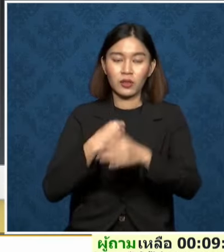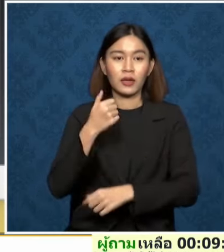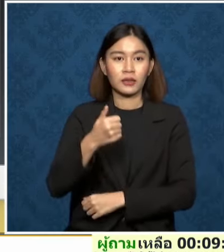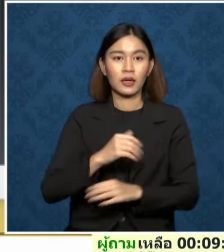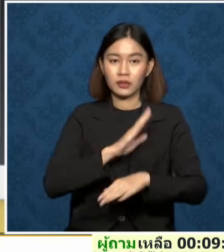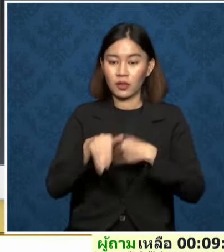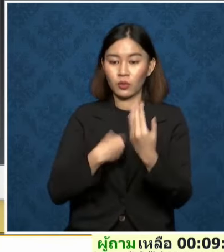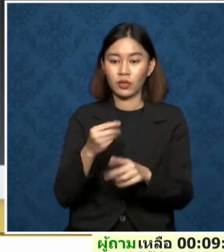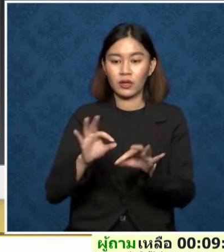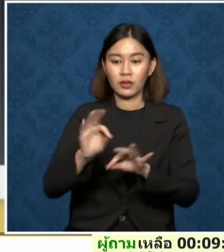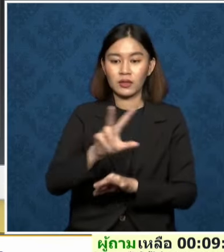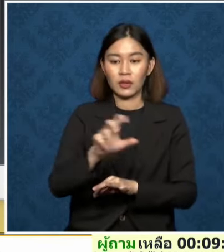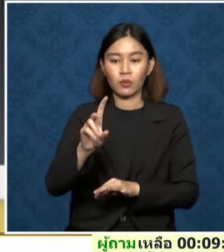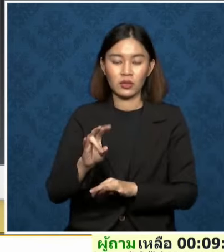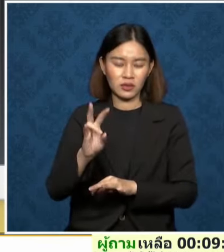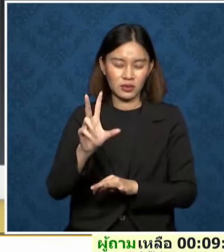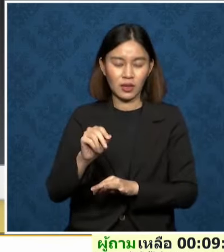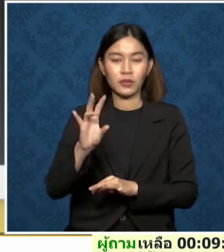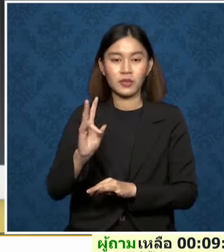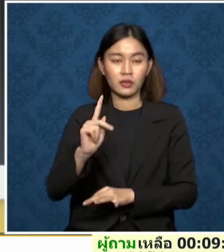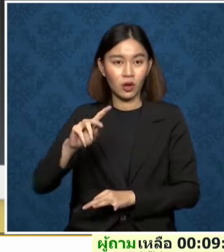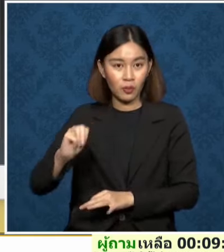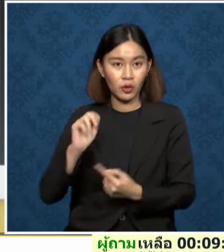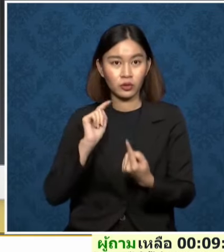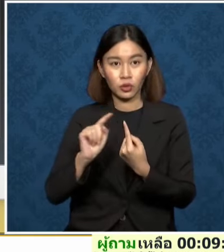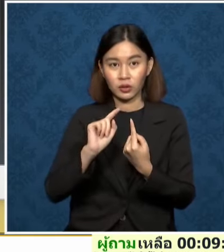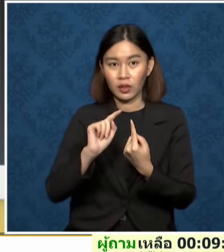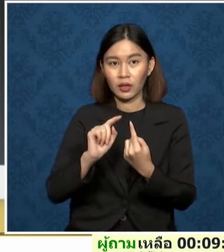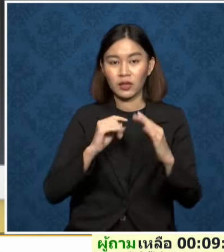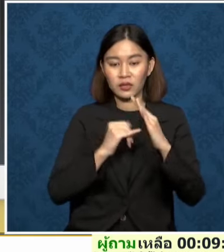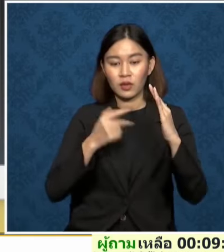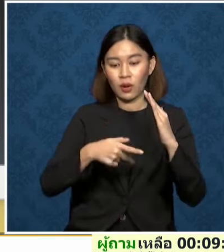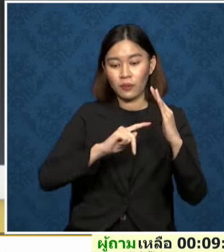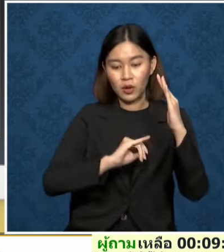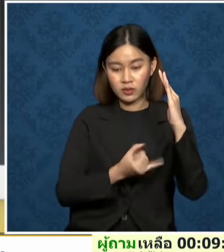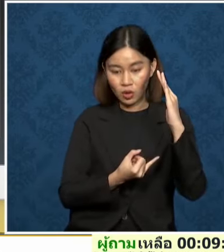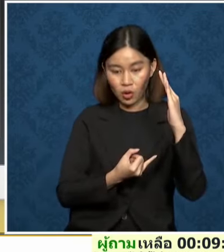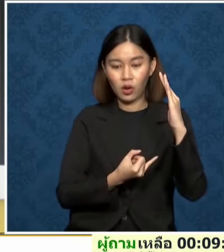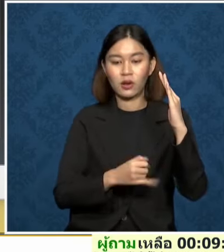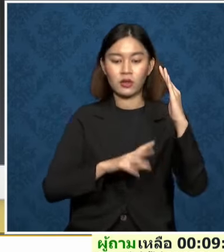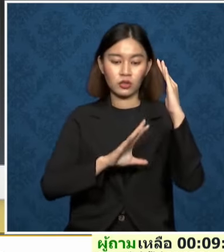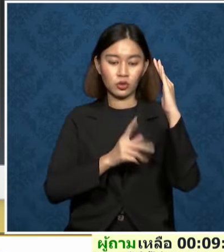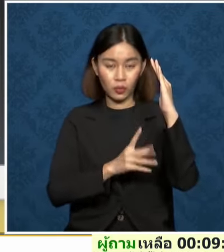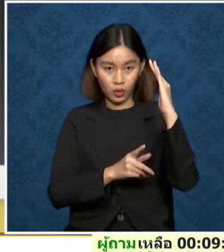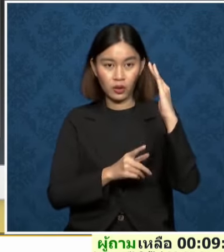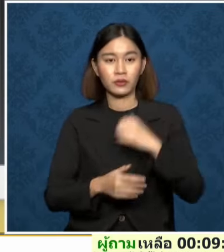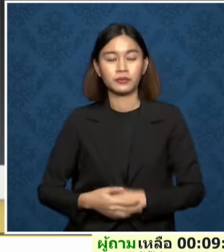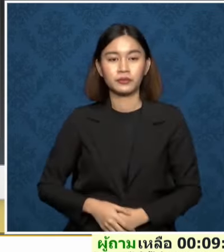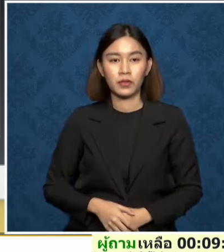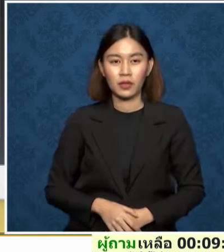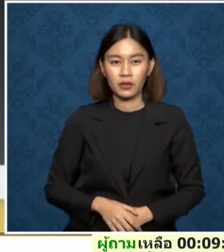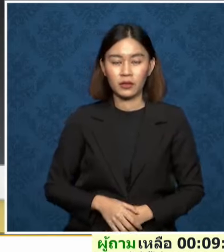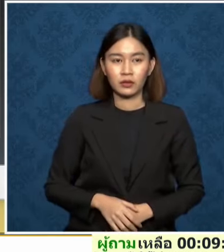ีทั้หมด337 kmผ่านพ้นที่ทั้งจัหวดประจวบ คิลิ คัน and Zhustและ